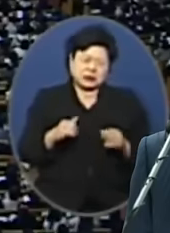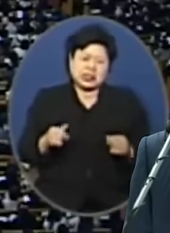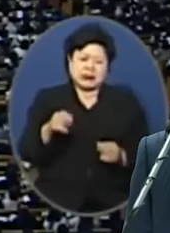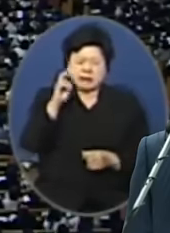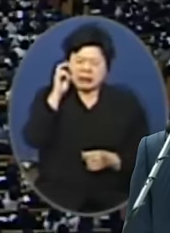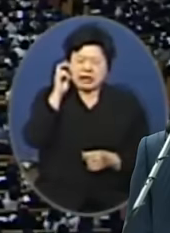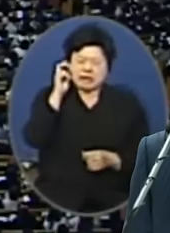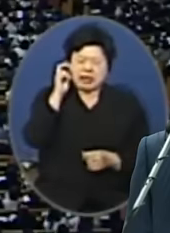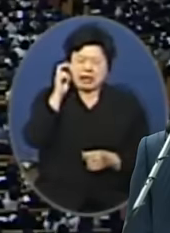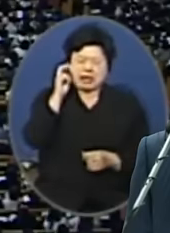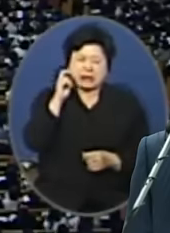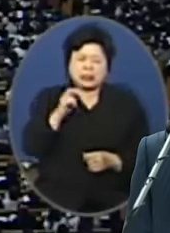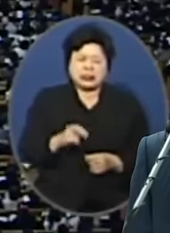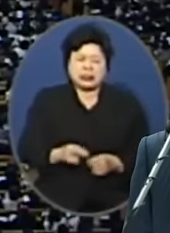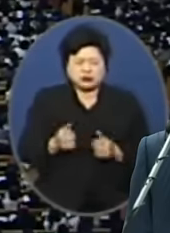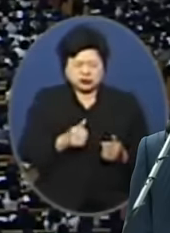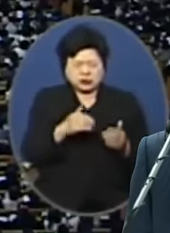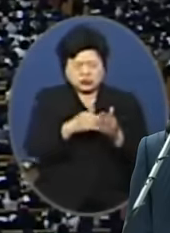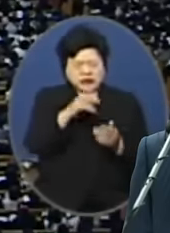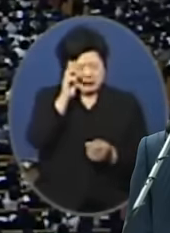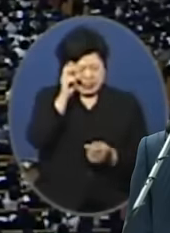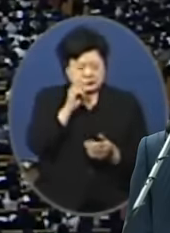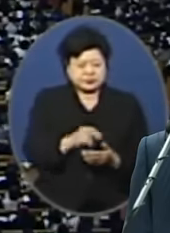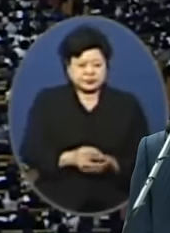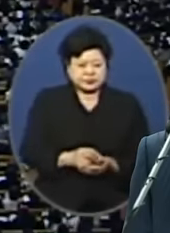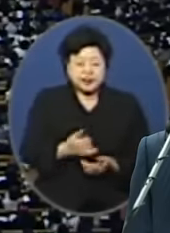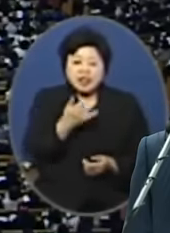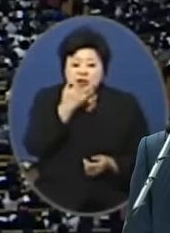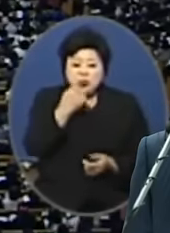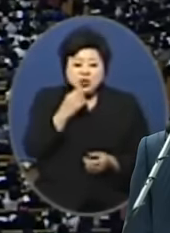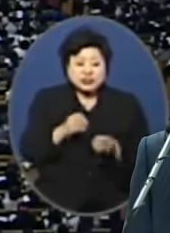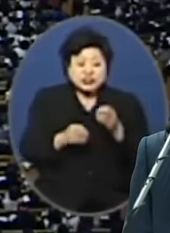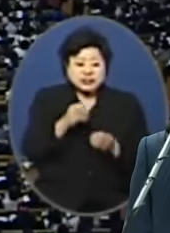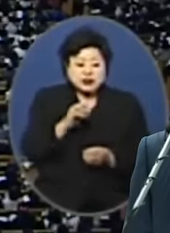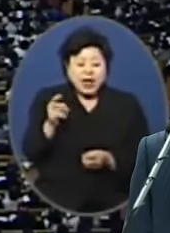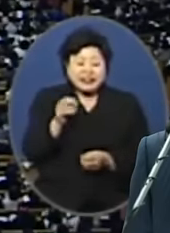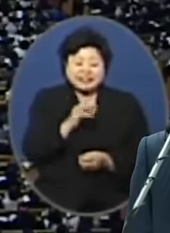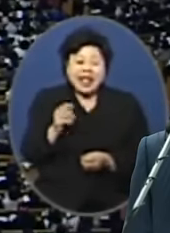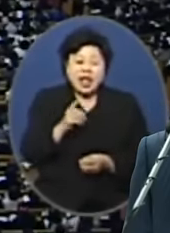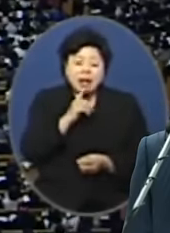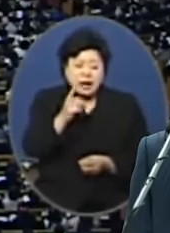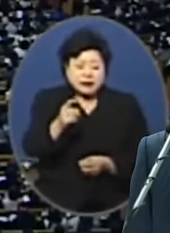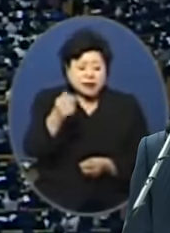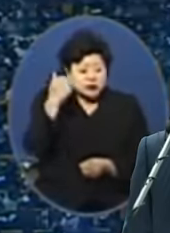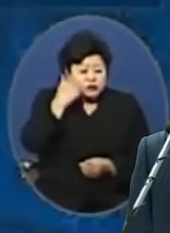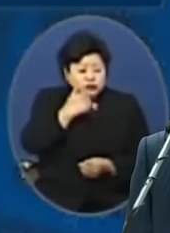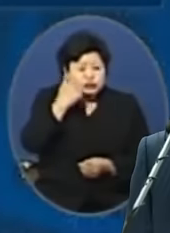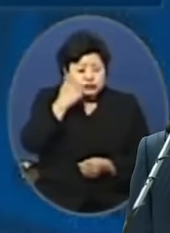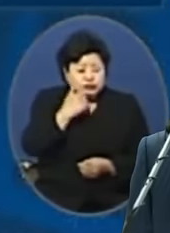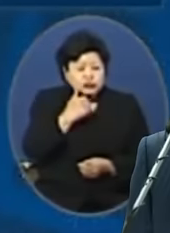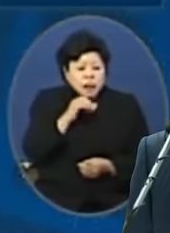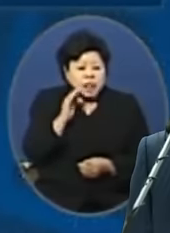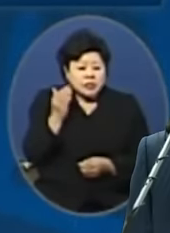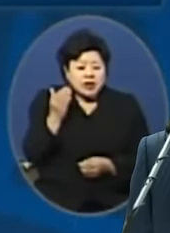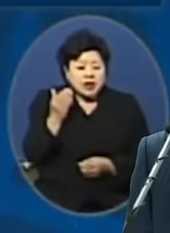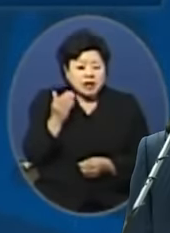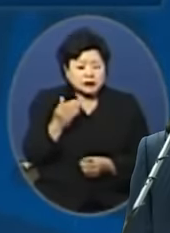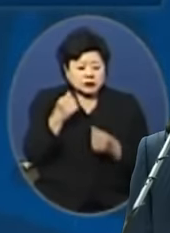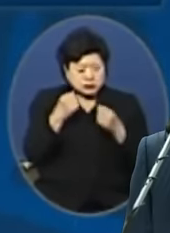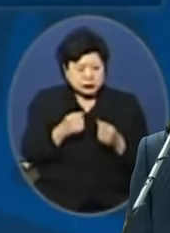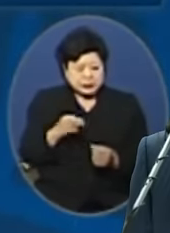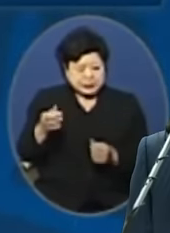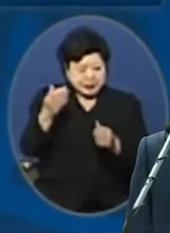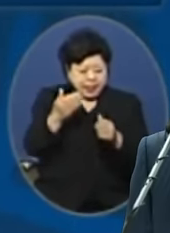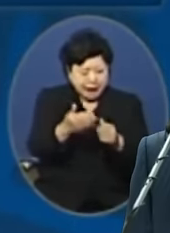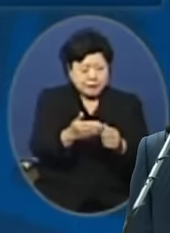인물로 생을 마쳤을지 모르는 것입니다. 독일의 시인 괴테는 이렇게 말했습니다. 누군가를 되어야 할 어떤 존재로